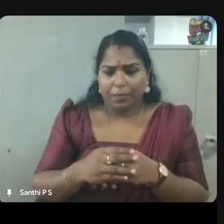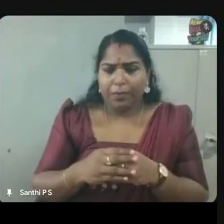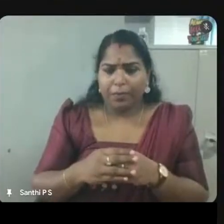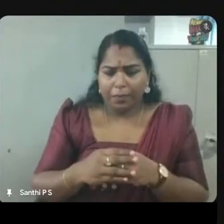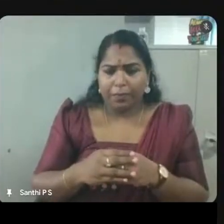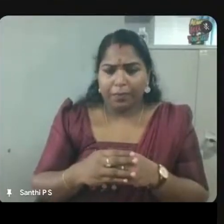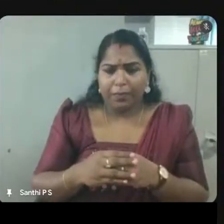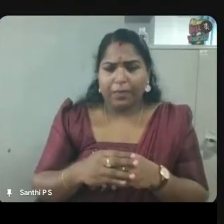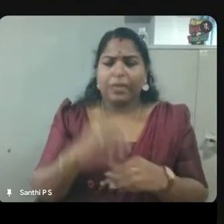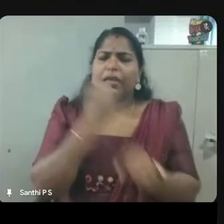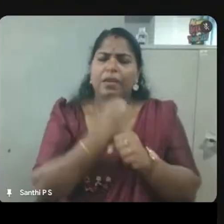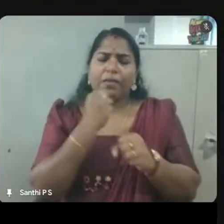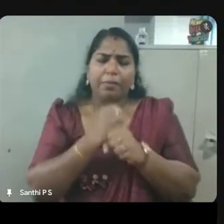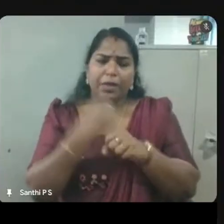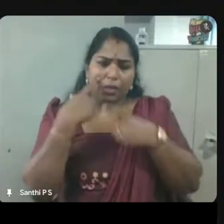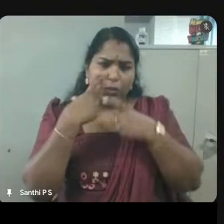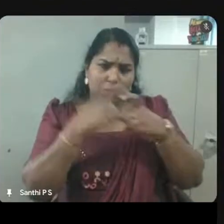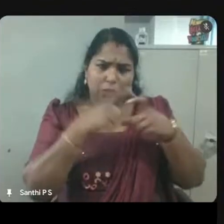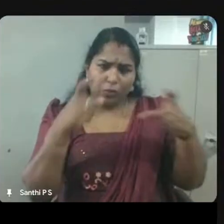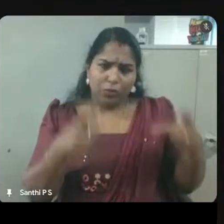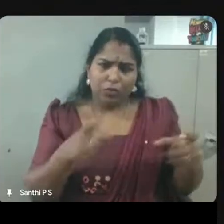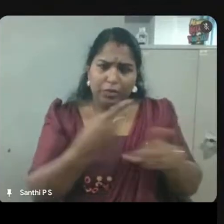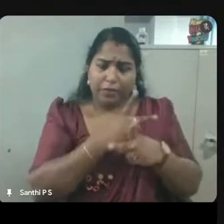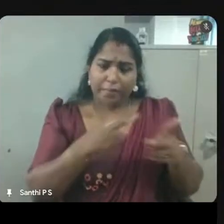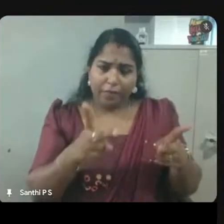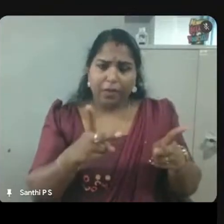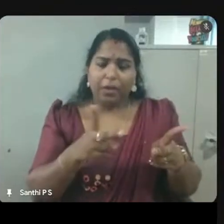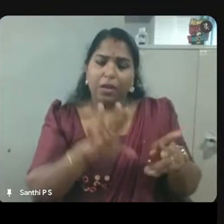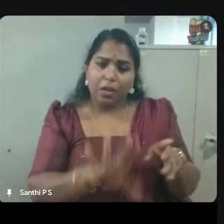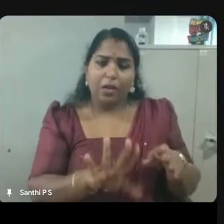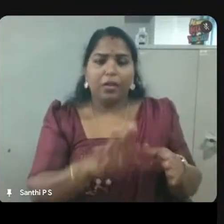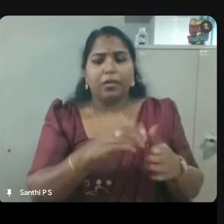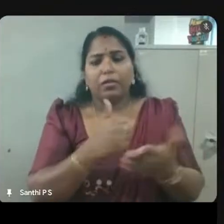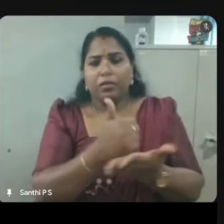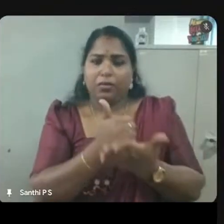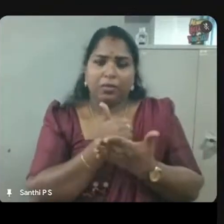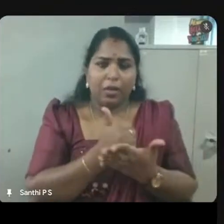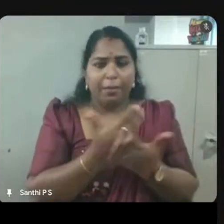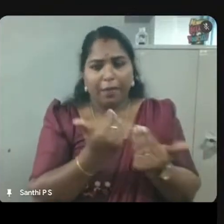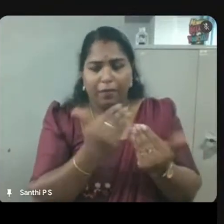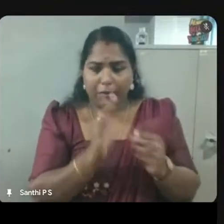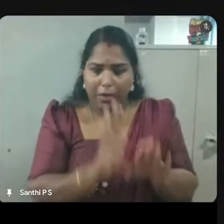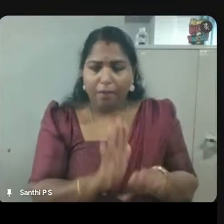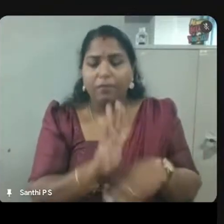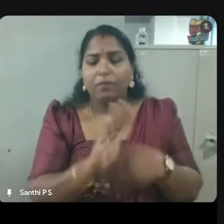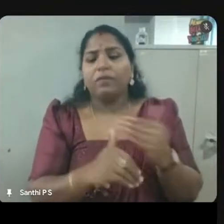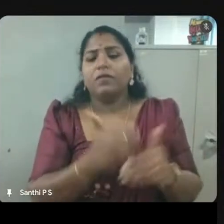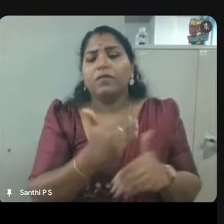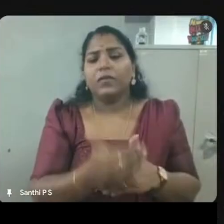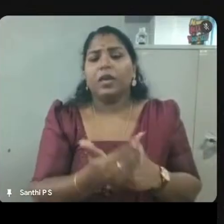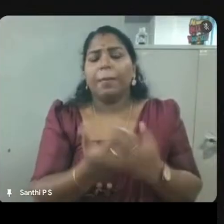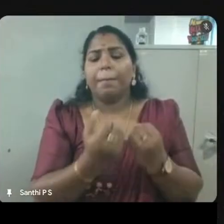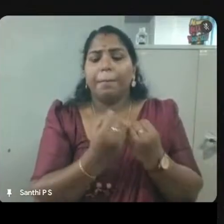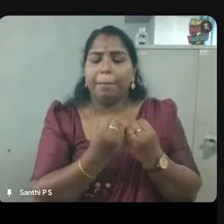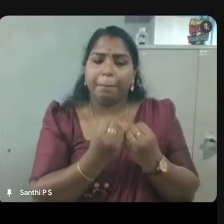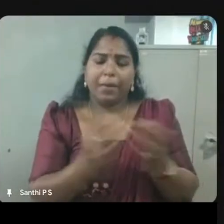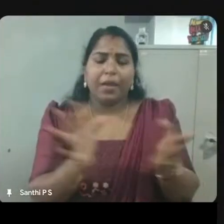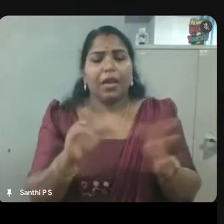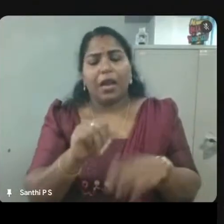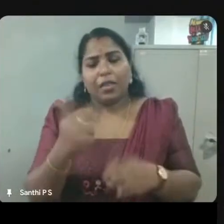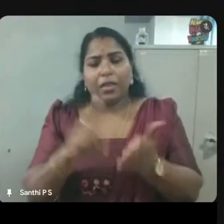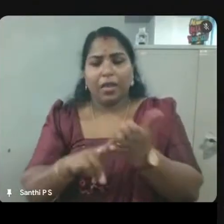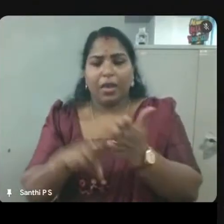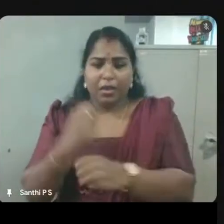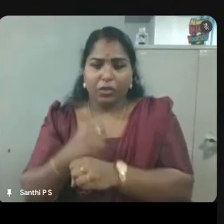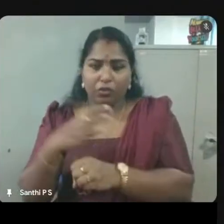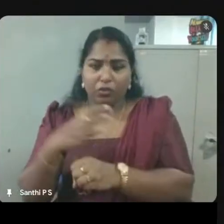ഇൻസ്റ്റിറ്റ്യൂഷൻസിൽ തന്നെയാണ് നമുക്ക് ഇതിൻ്റെ ഹെൽപ്പ് നമുക്ക് കിട്ടുന്നത്. പിന്നെ കുറേ നമുക്ക് വോളണ്ടറി ഓർഗനൈസേഷൻസ് ഉണ്ട്,